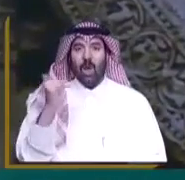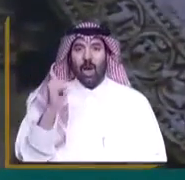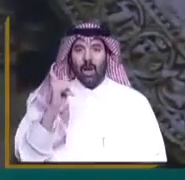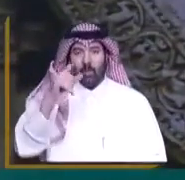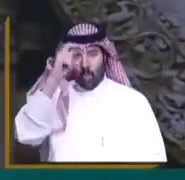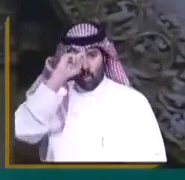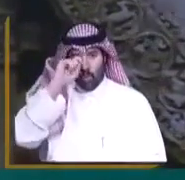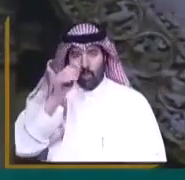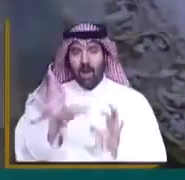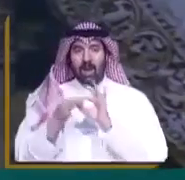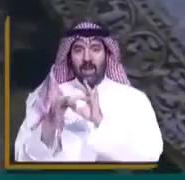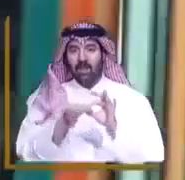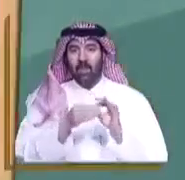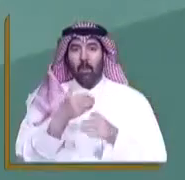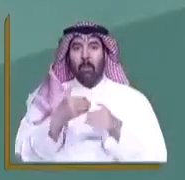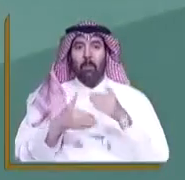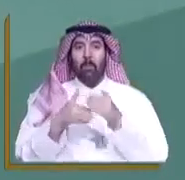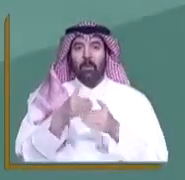وأوروبا.